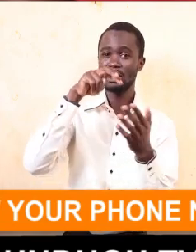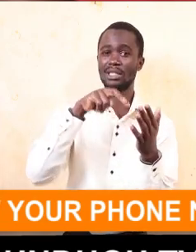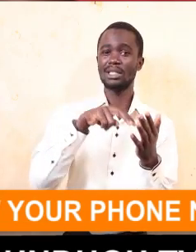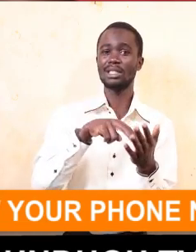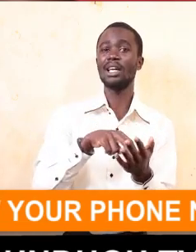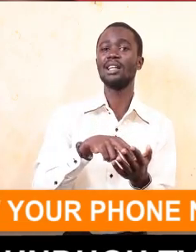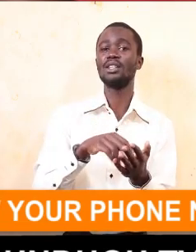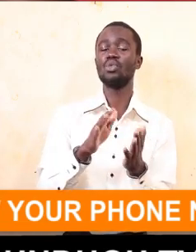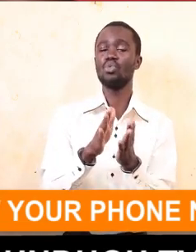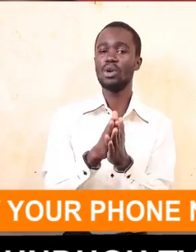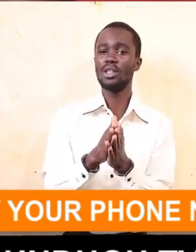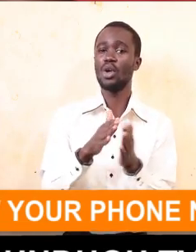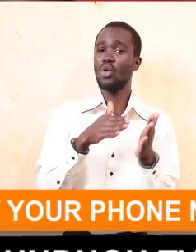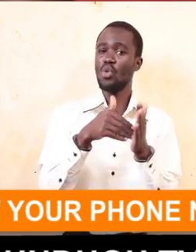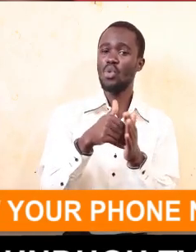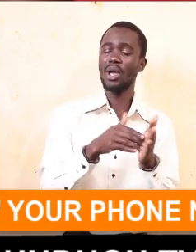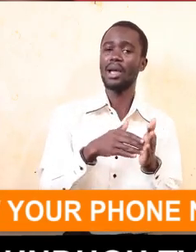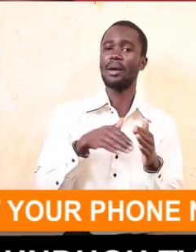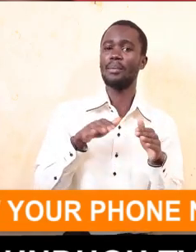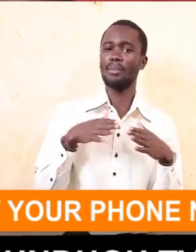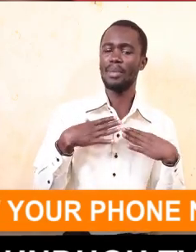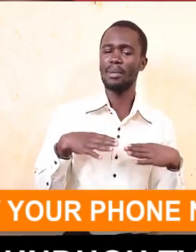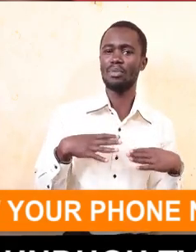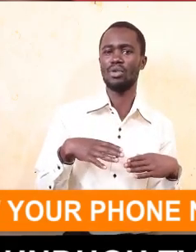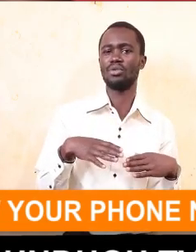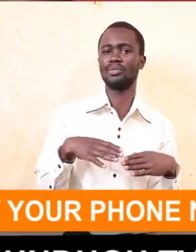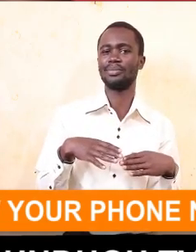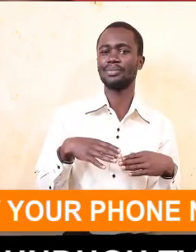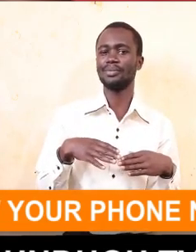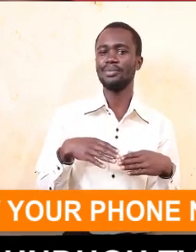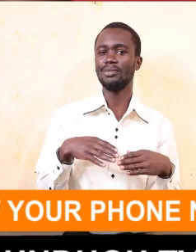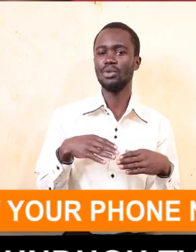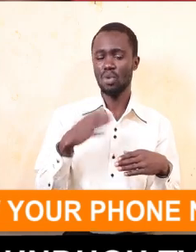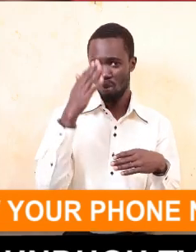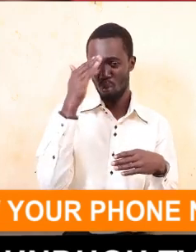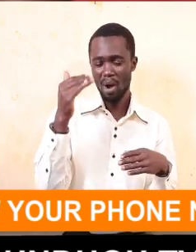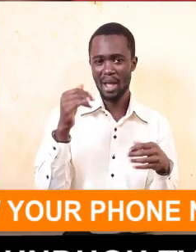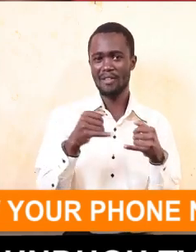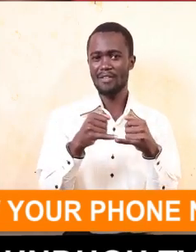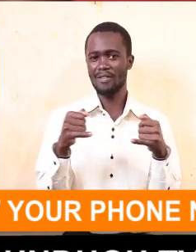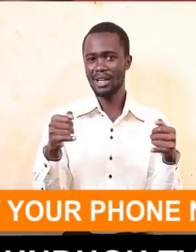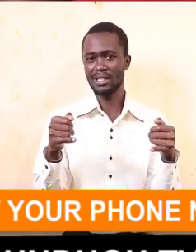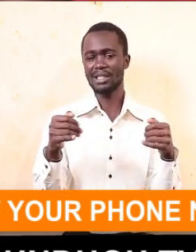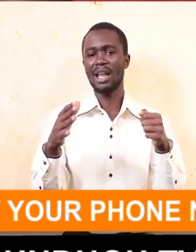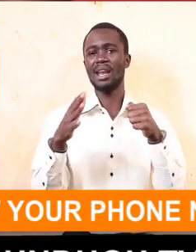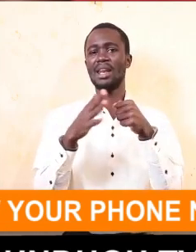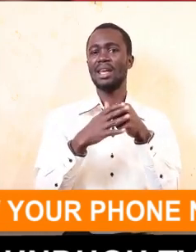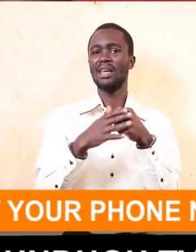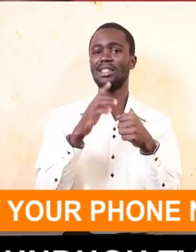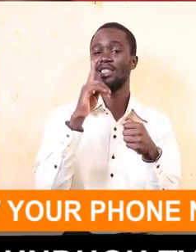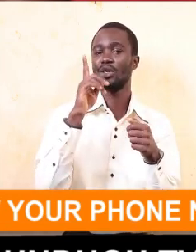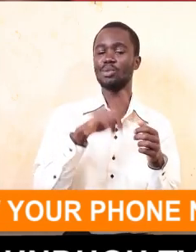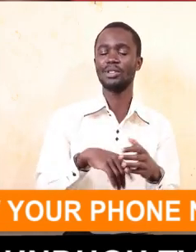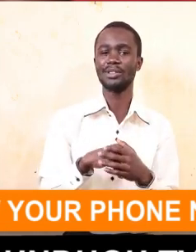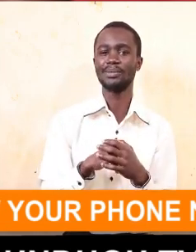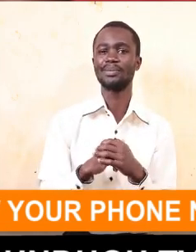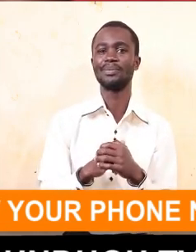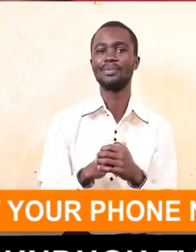na hawa wanyonge wakati huu. Na ndio sababu katika mstari wa 9 tunasoma ya